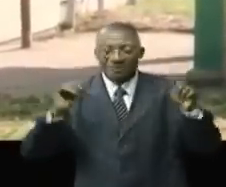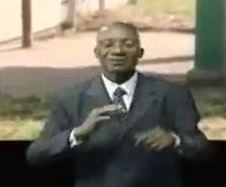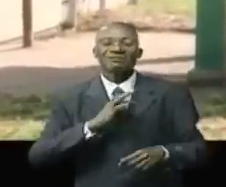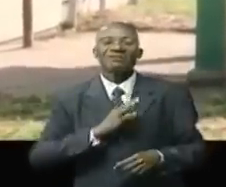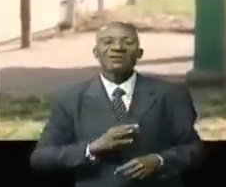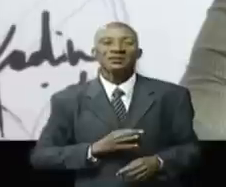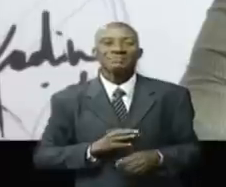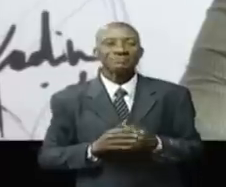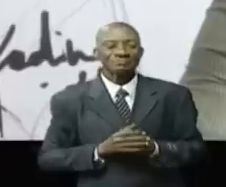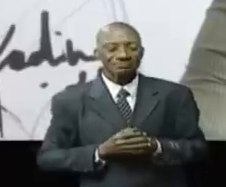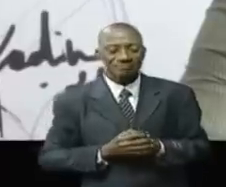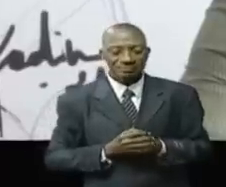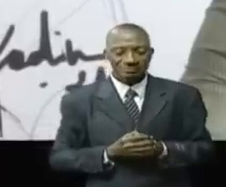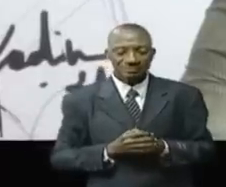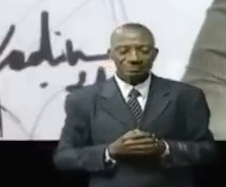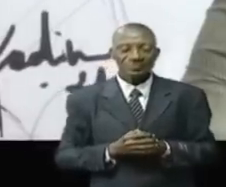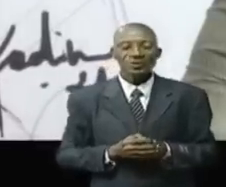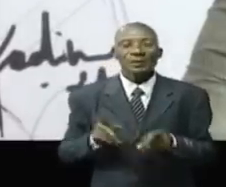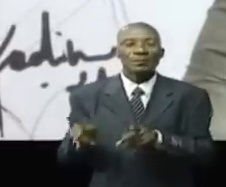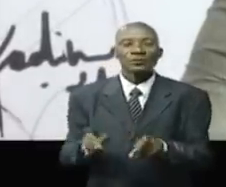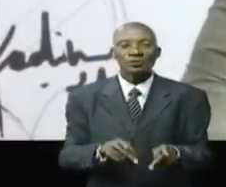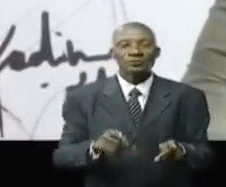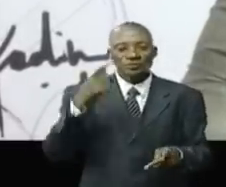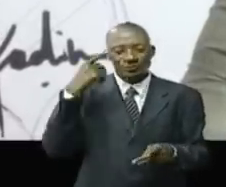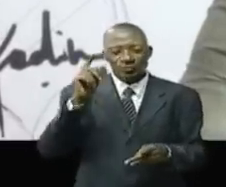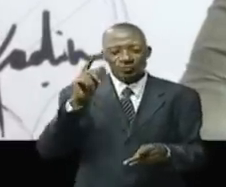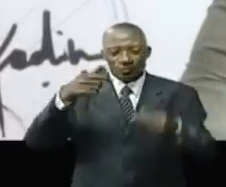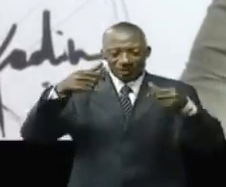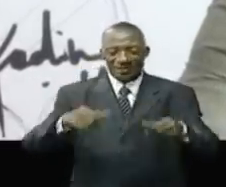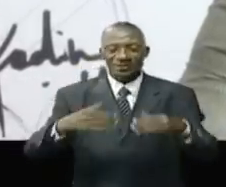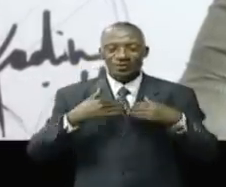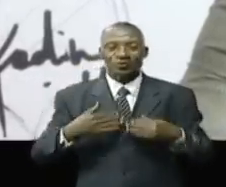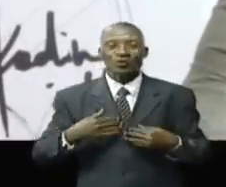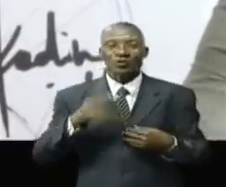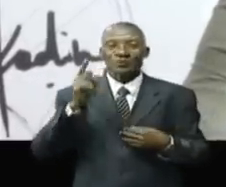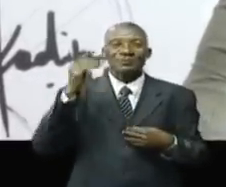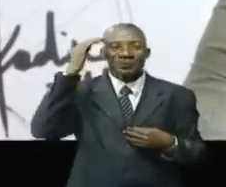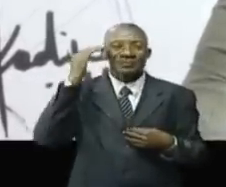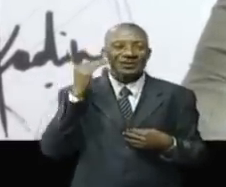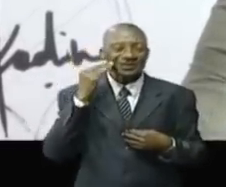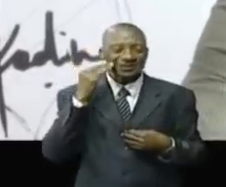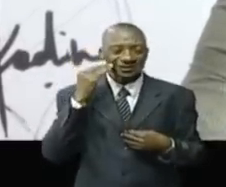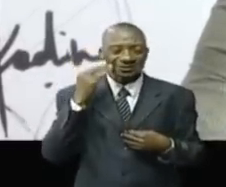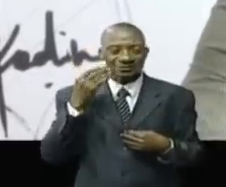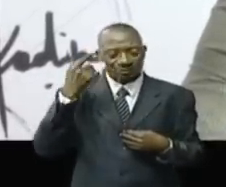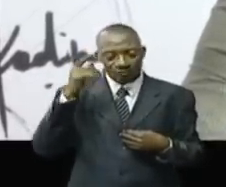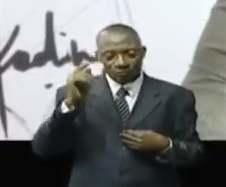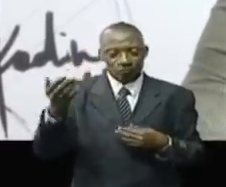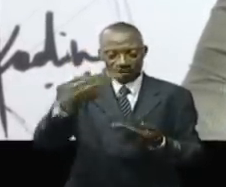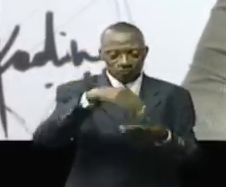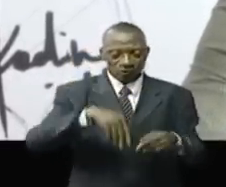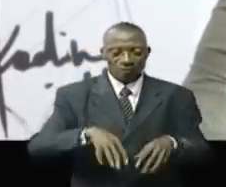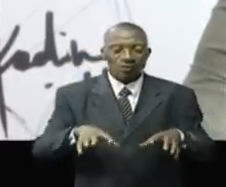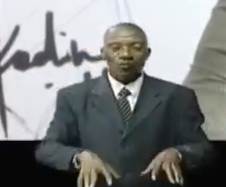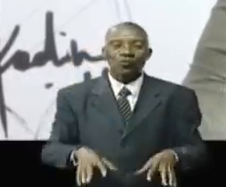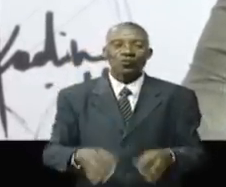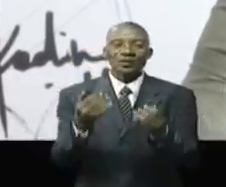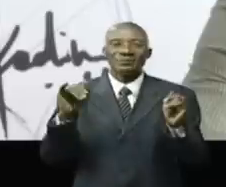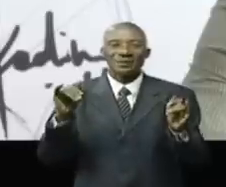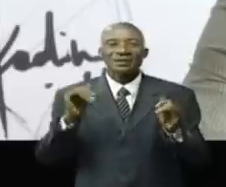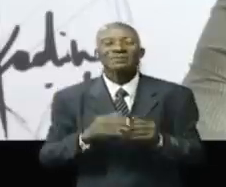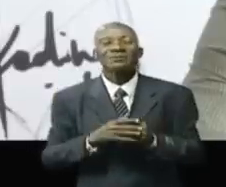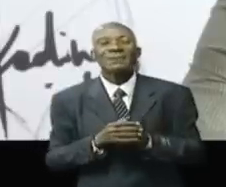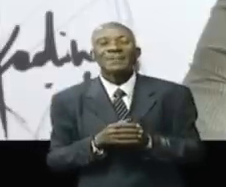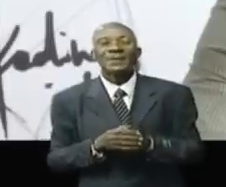du premier ministre du Congo indépendant était une question